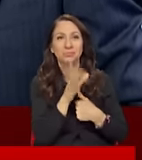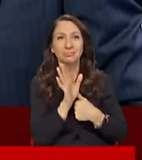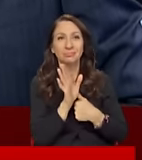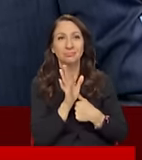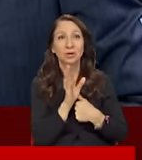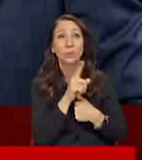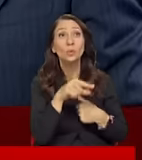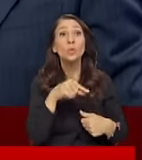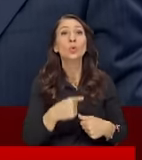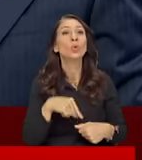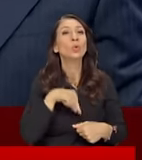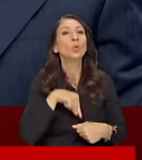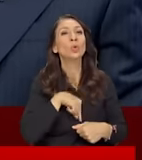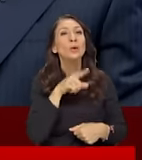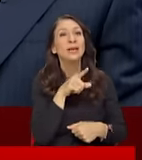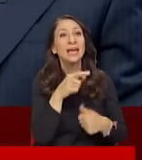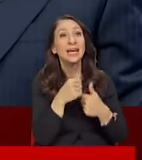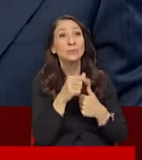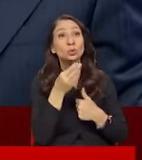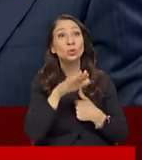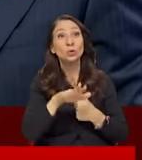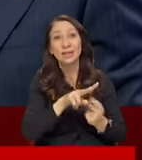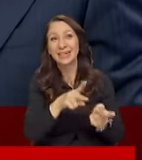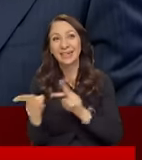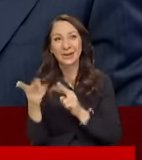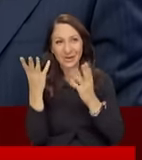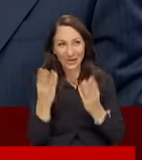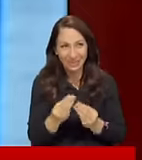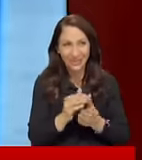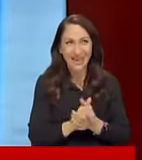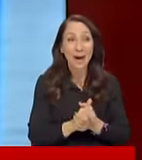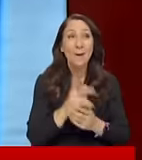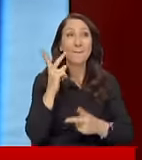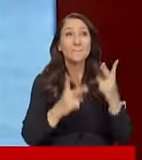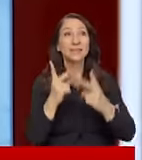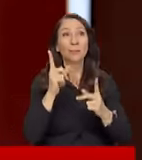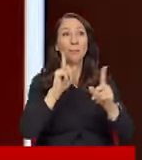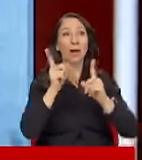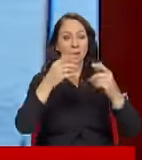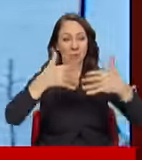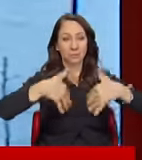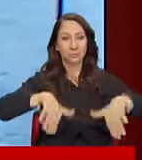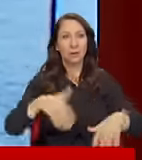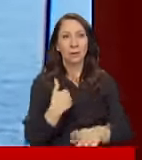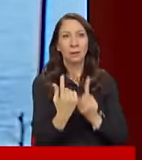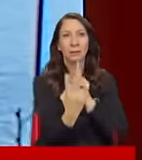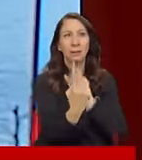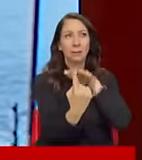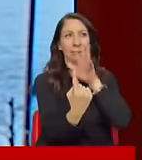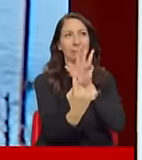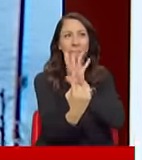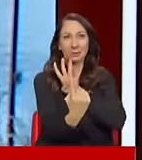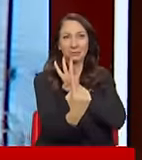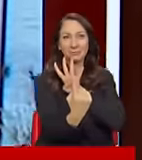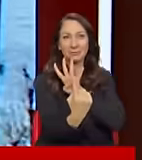bu huyu eşimin çocuklara da geçti. Yani bazen bir mahkeme kuruyorlar karşımda.